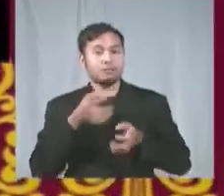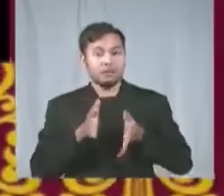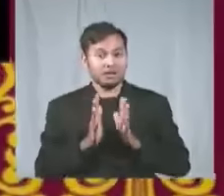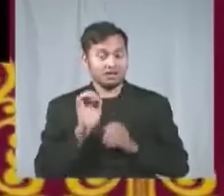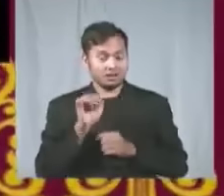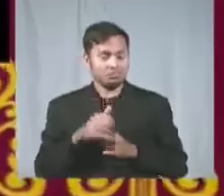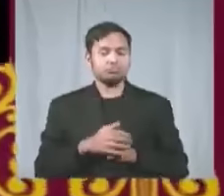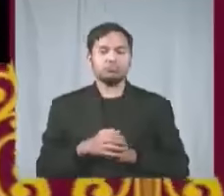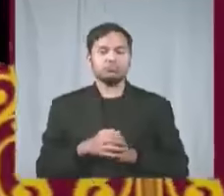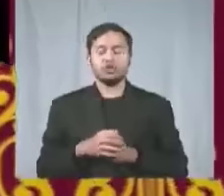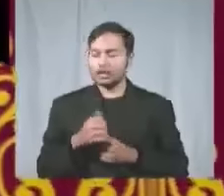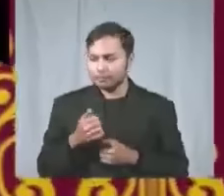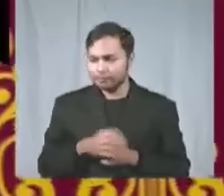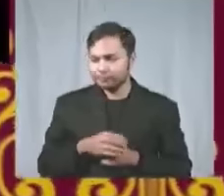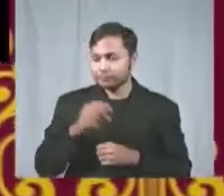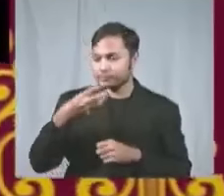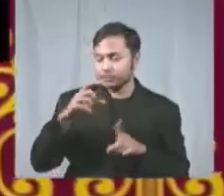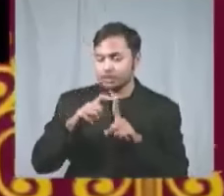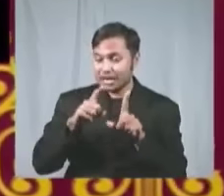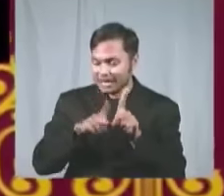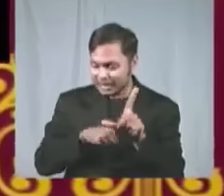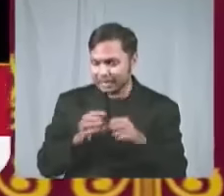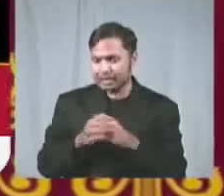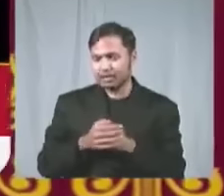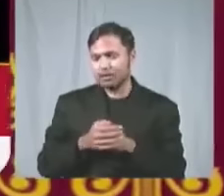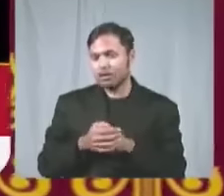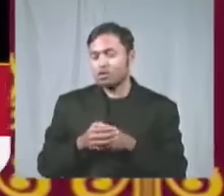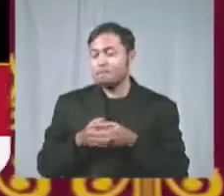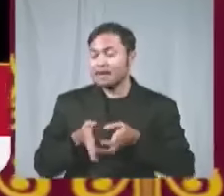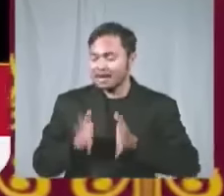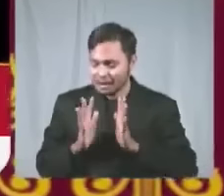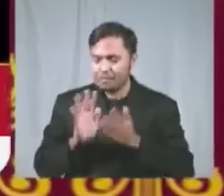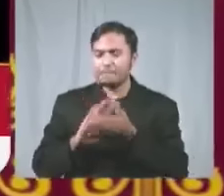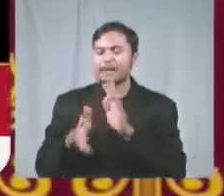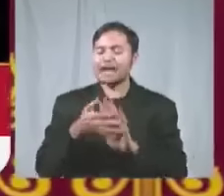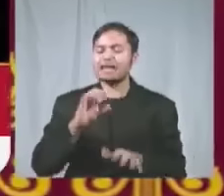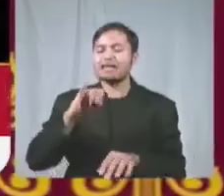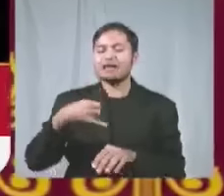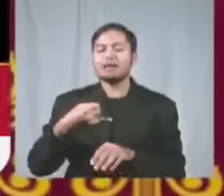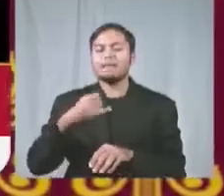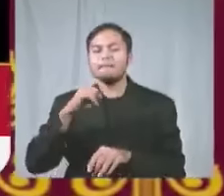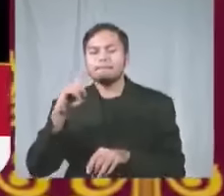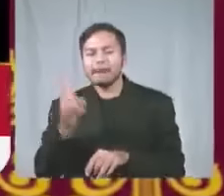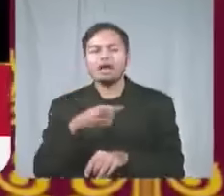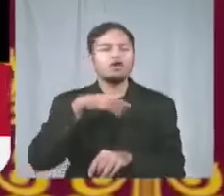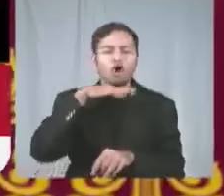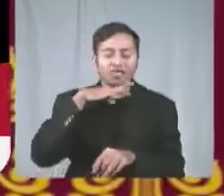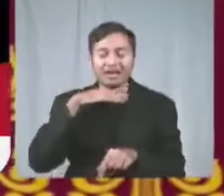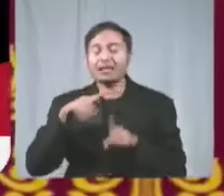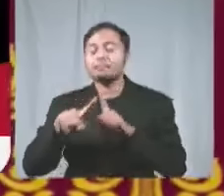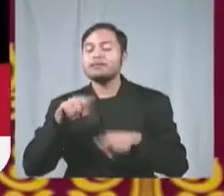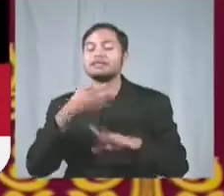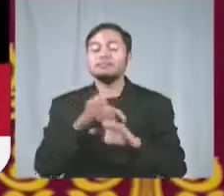Pak Edi, Medan memang pernah jadi kota terjorok di Indonesia. Tapi sebelum saya wali kotanya, Pak.